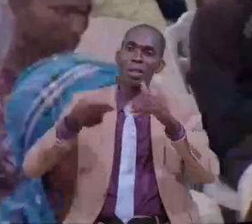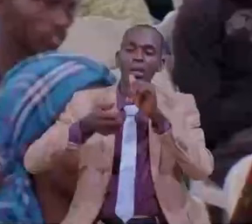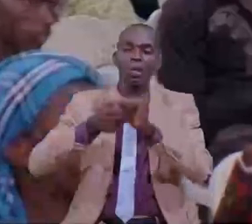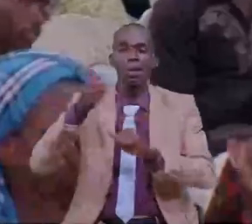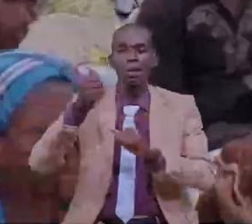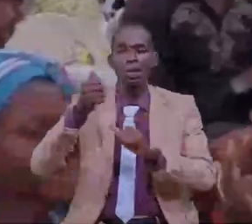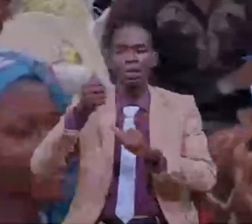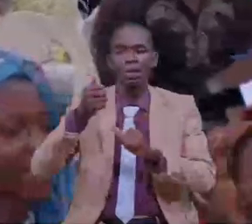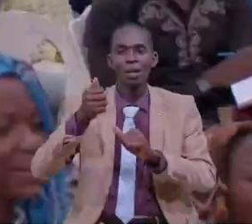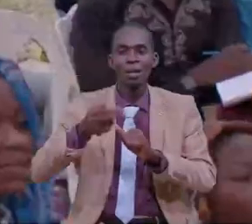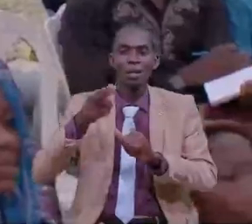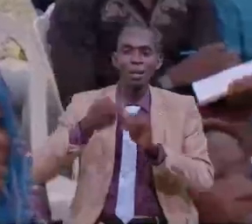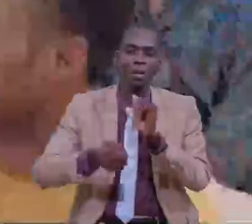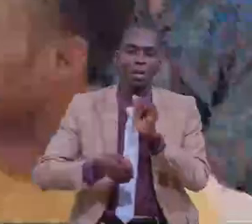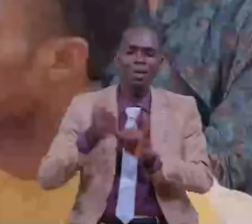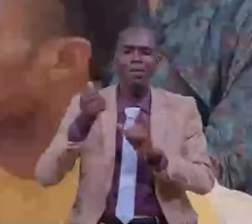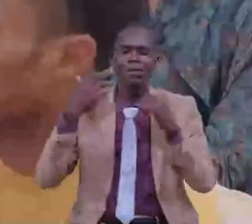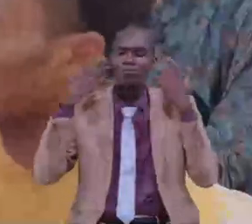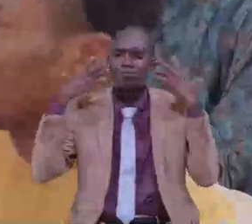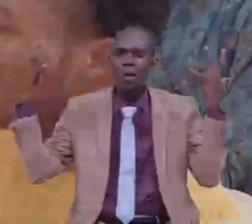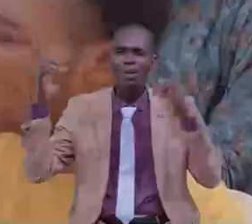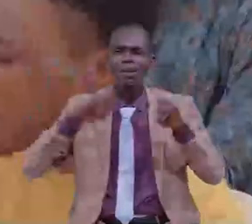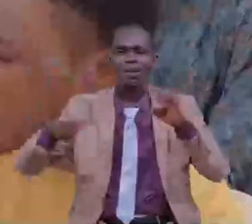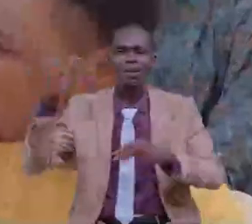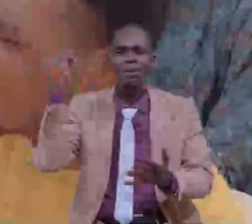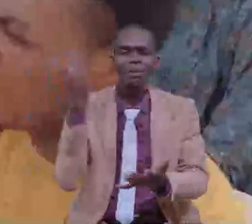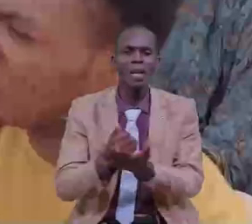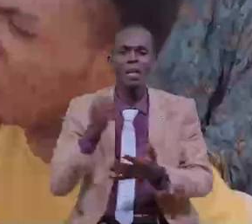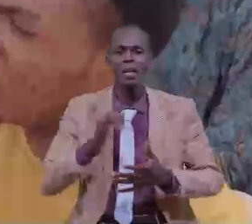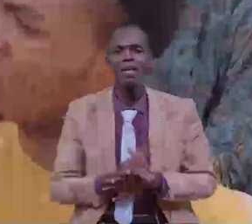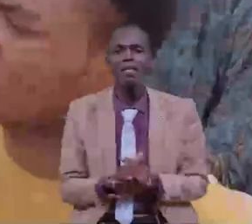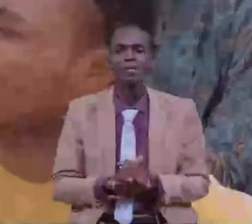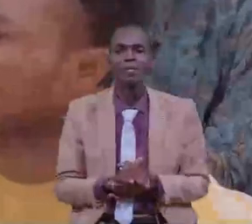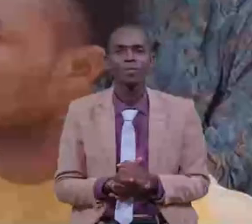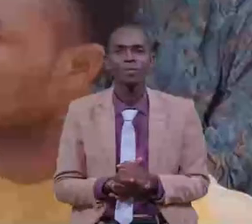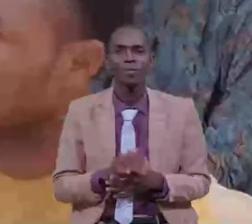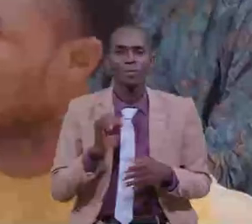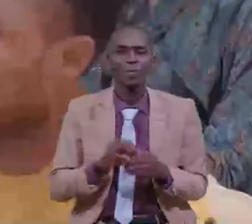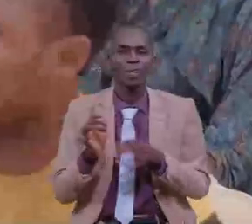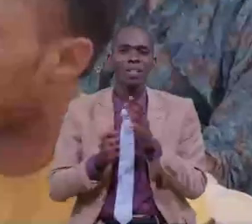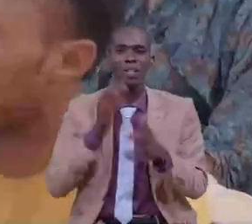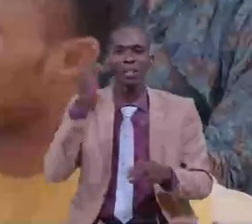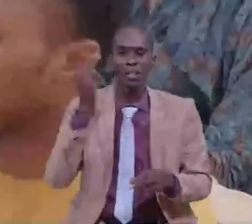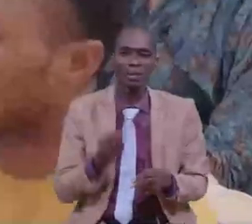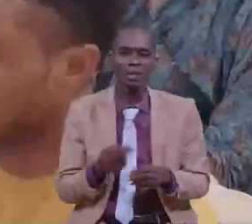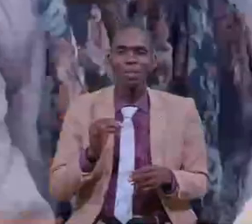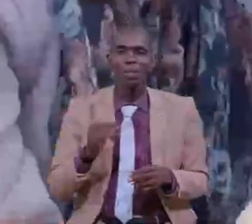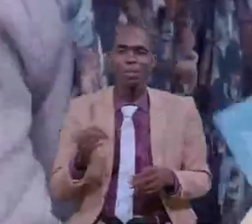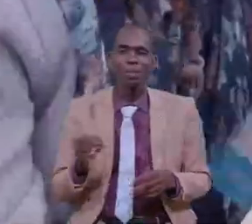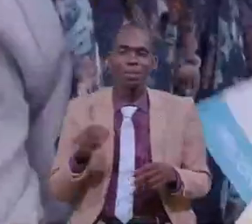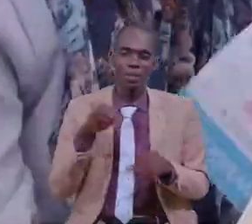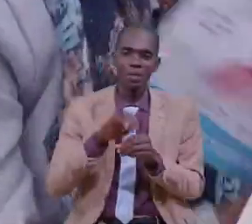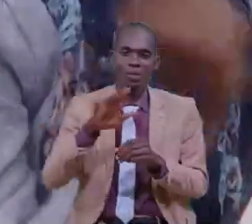Plus élevé, un plus grand Amen au nom de